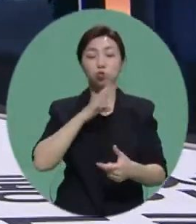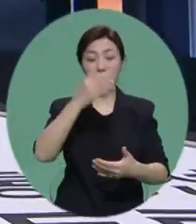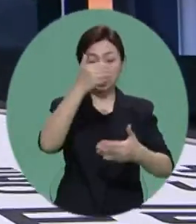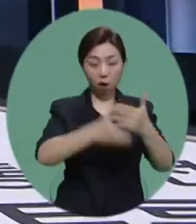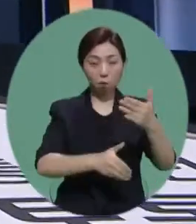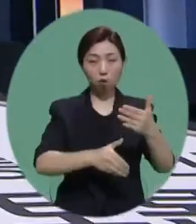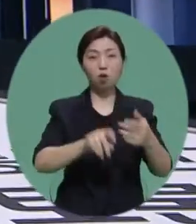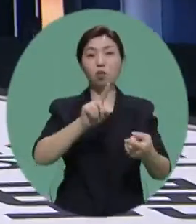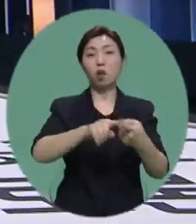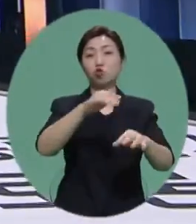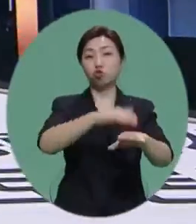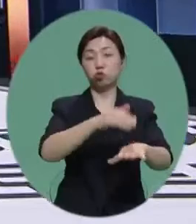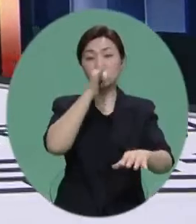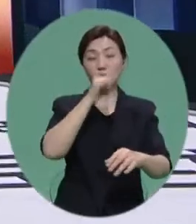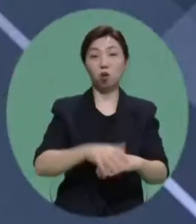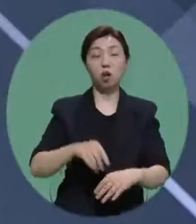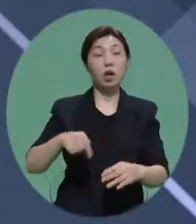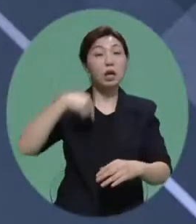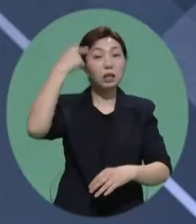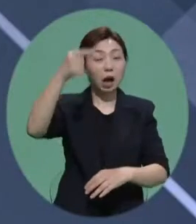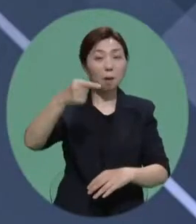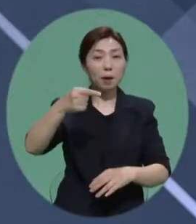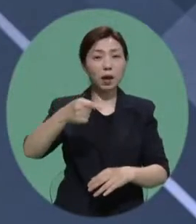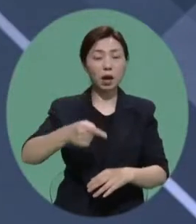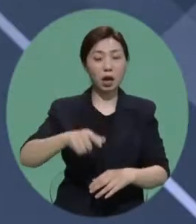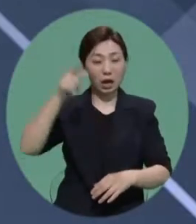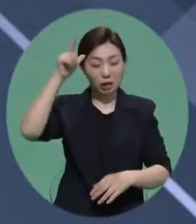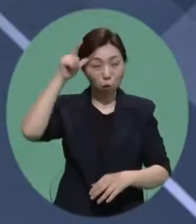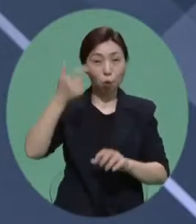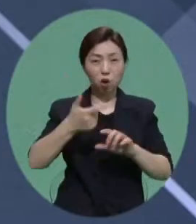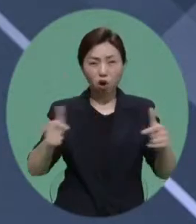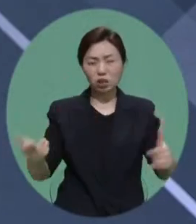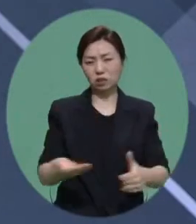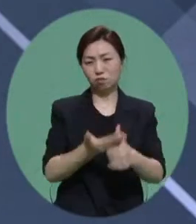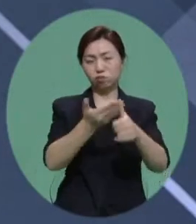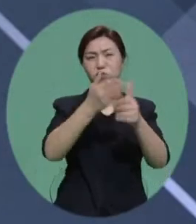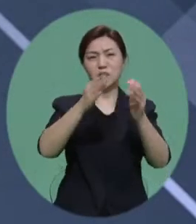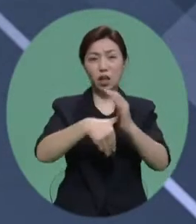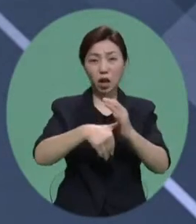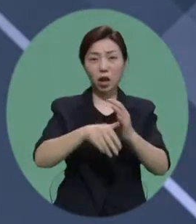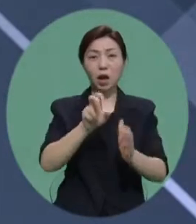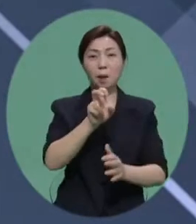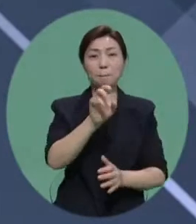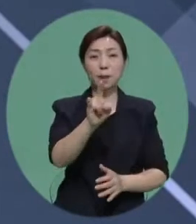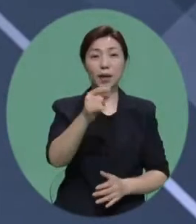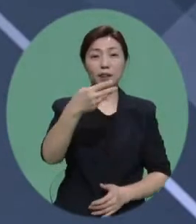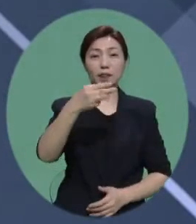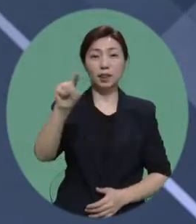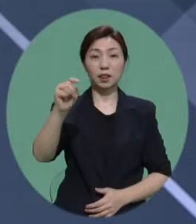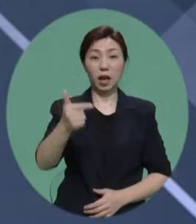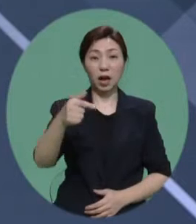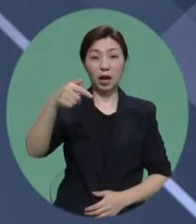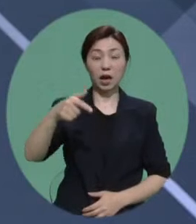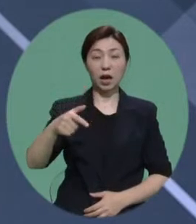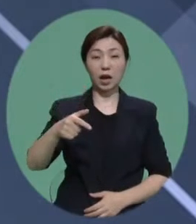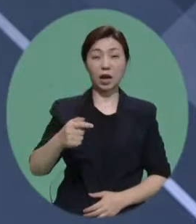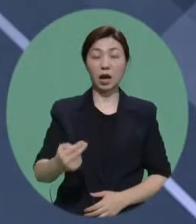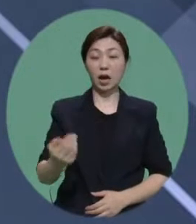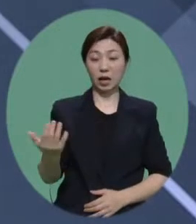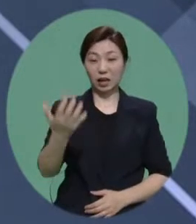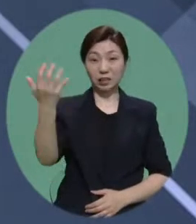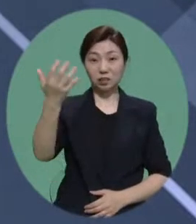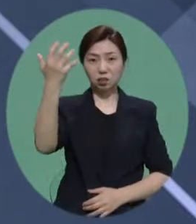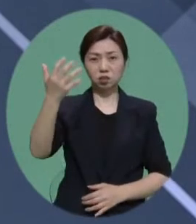목 추억이 있습니다 어서 를 키울 때 거기서 나오는 메탄가스 들은 훨씬 더 온실 효과가 훨씬 더